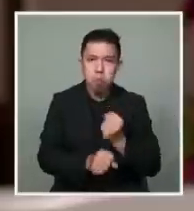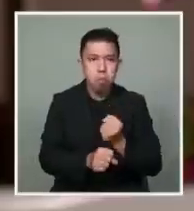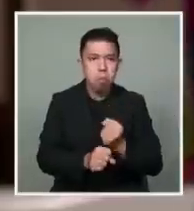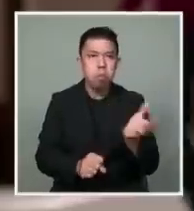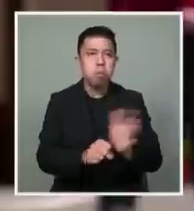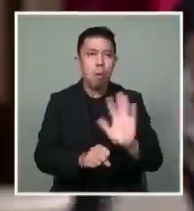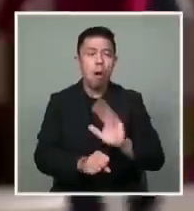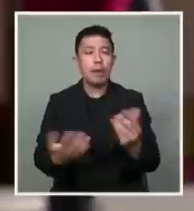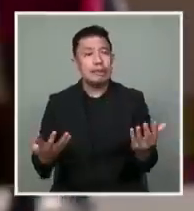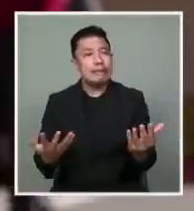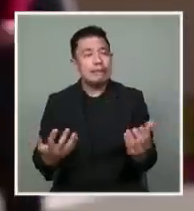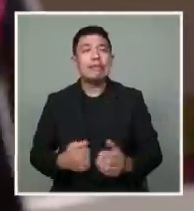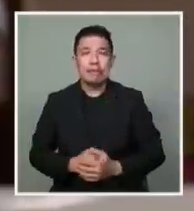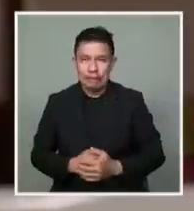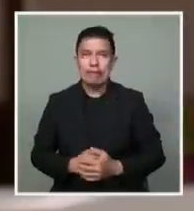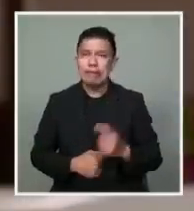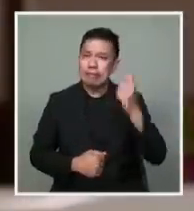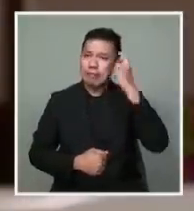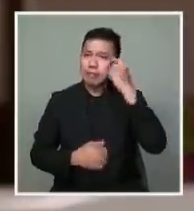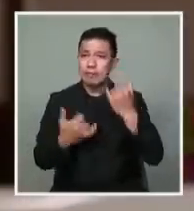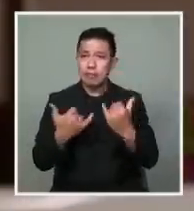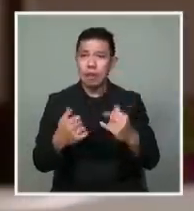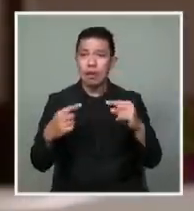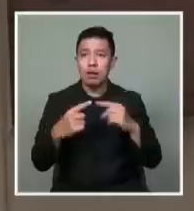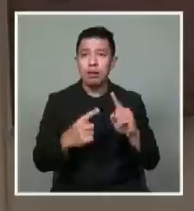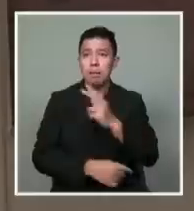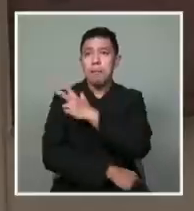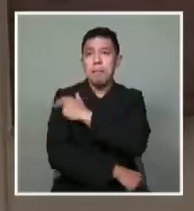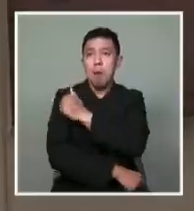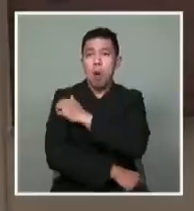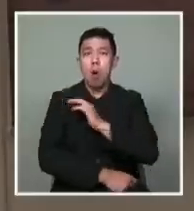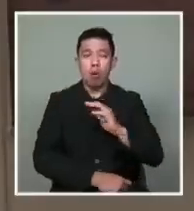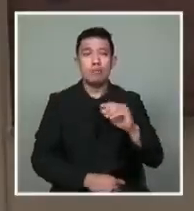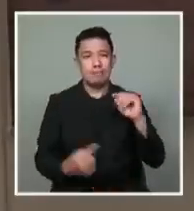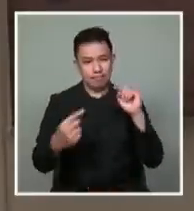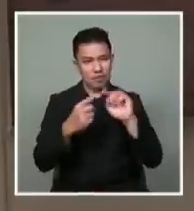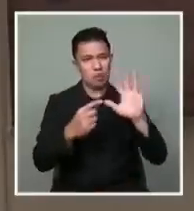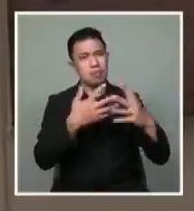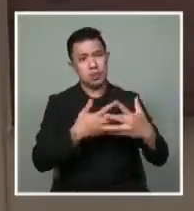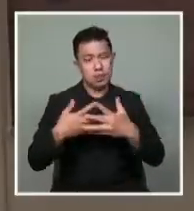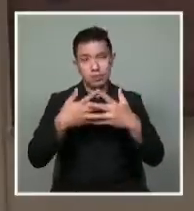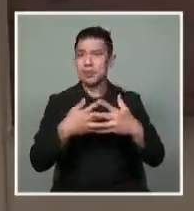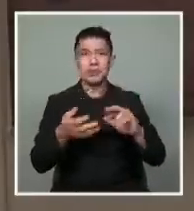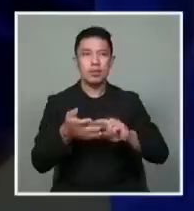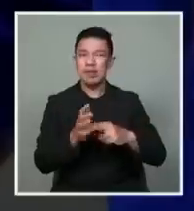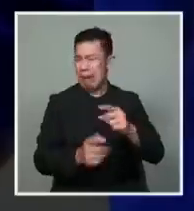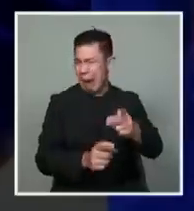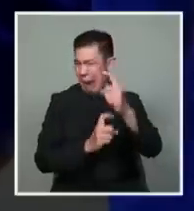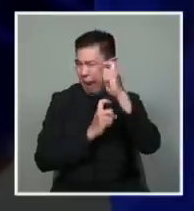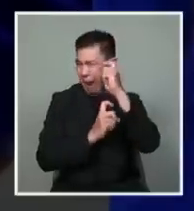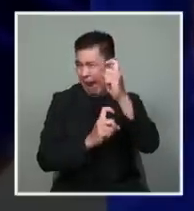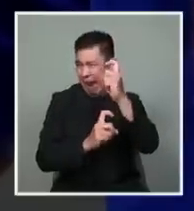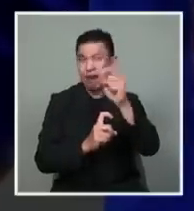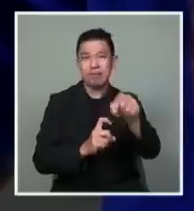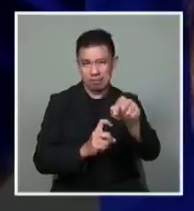ธอก็เลยมองว่าตอนนี้อาจจะเรียกได้ว่าระบบสาธารณสุขของสหรัฐถึงจุดที่เรียกว่า breaking point นะคะคือเหมือนจุด